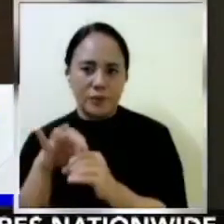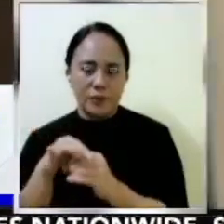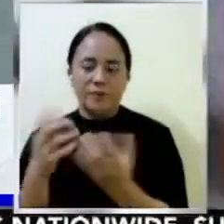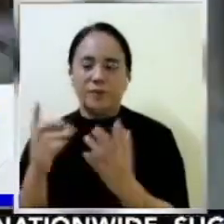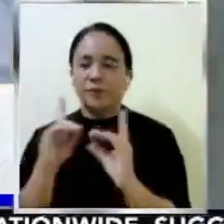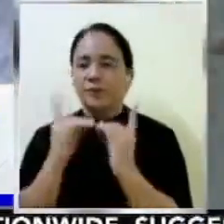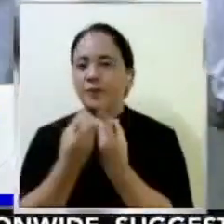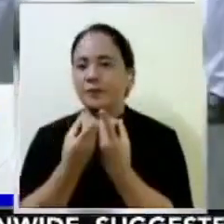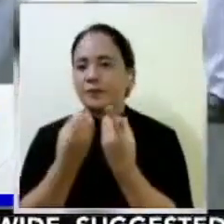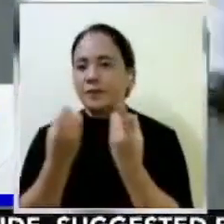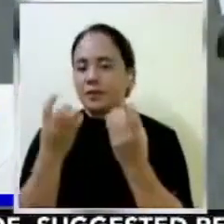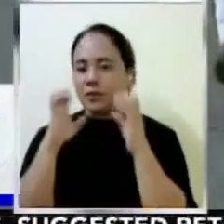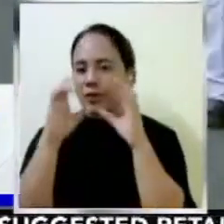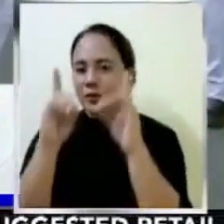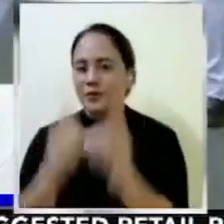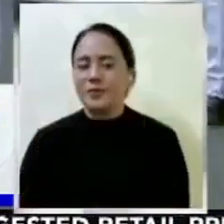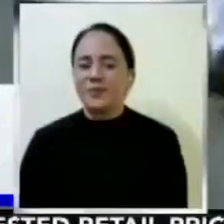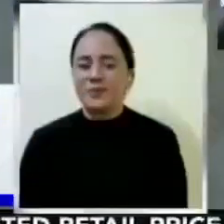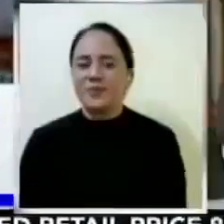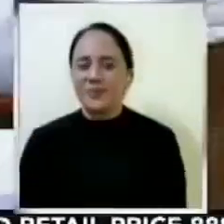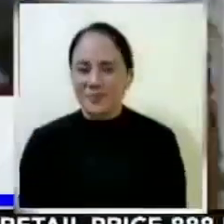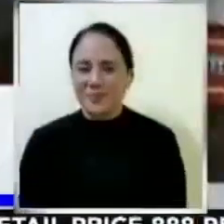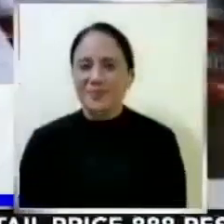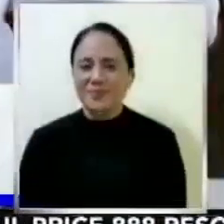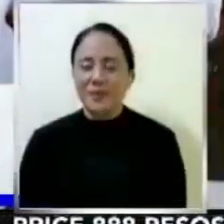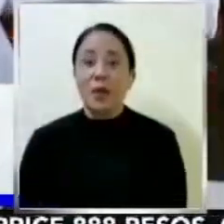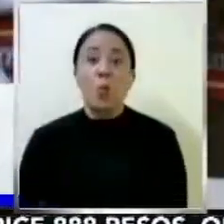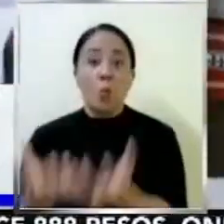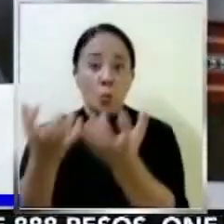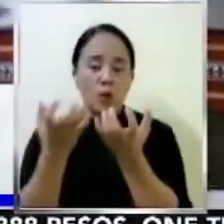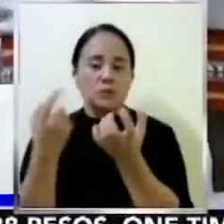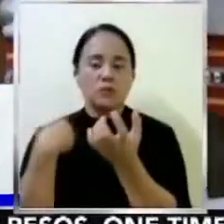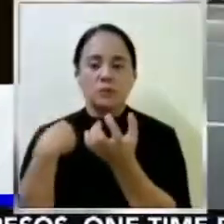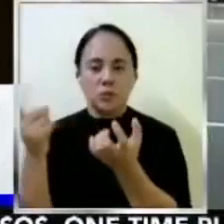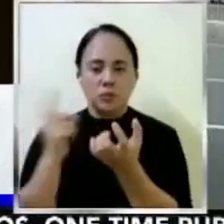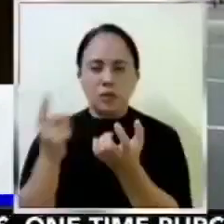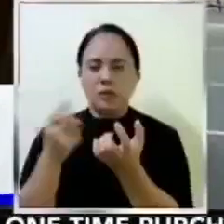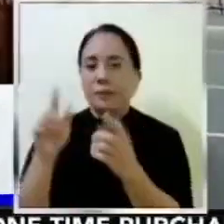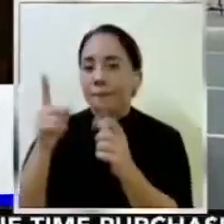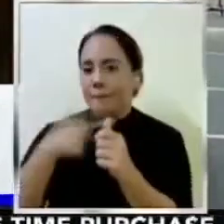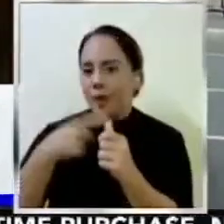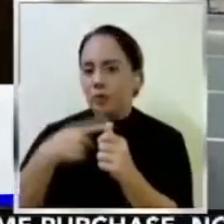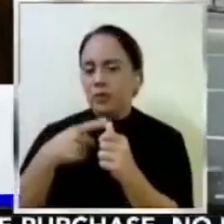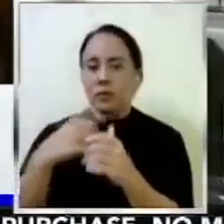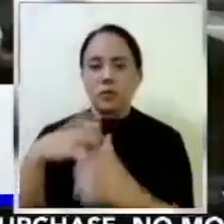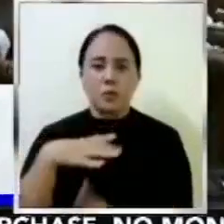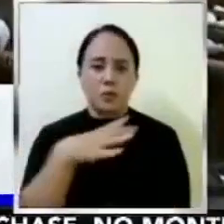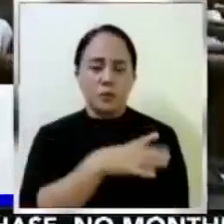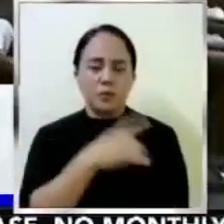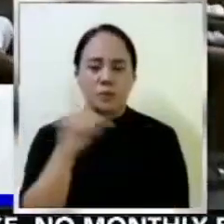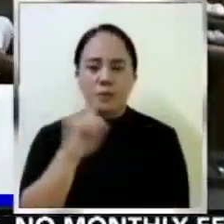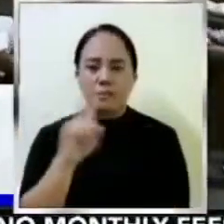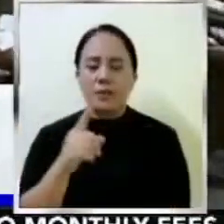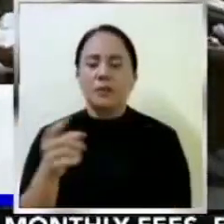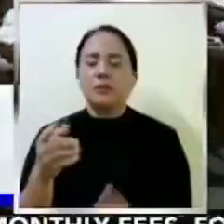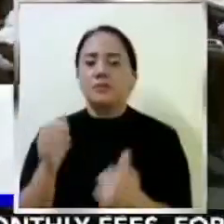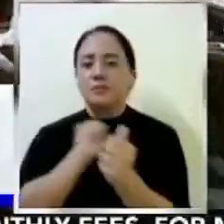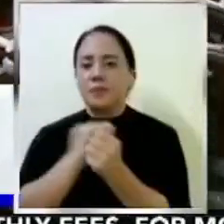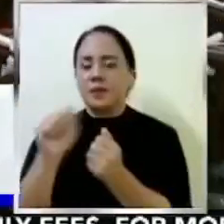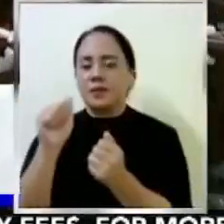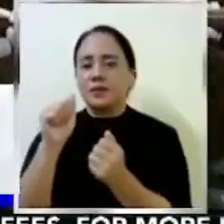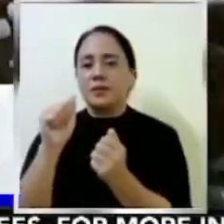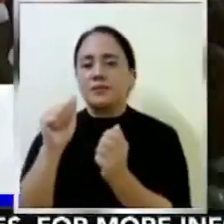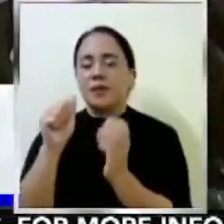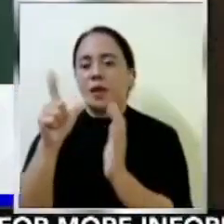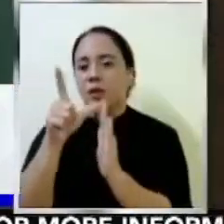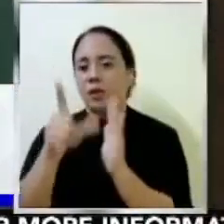Education. Nais din daw sana niyang maging prioridad sa Kongreso ang pagpasa ng batas para sa mandatory